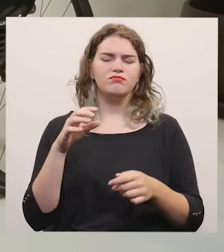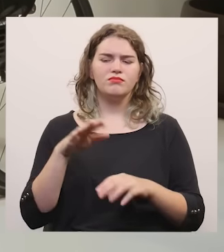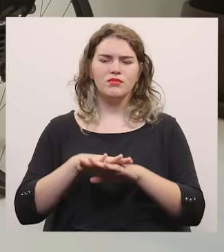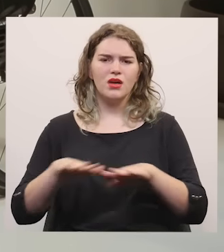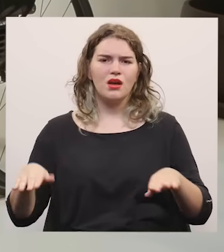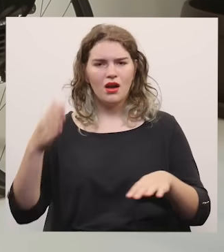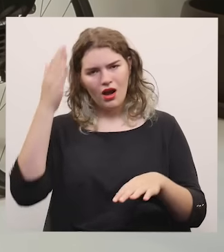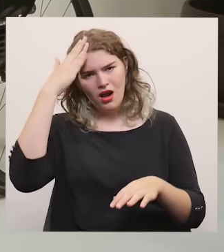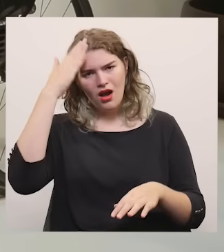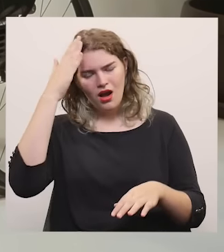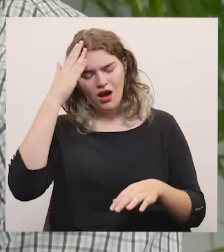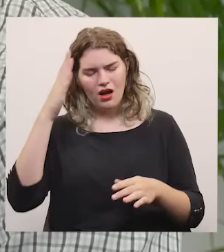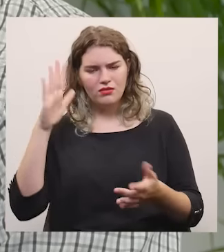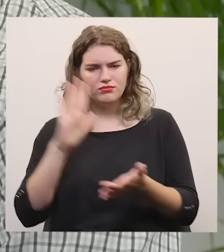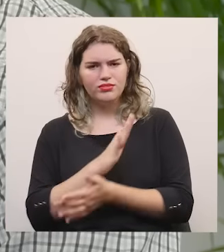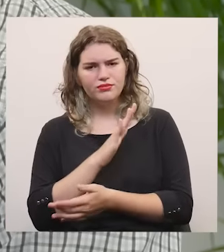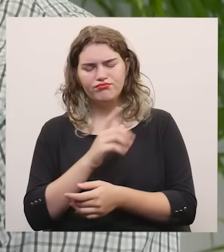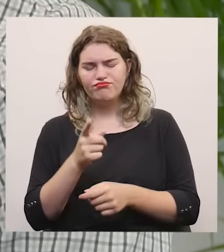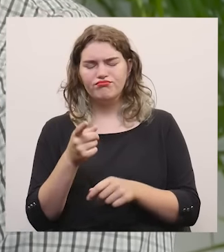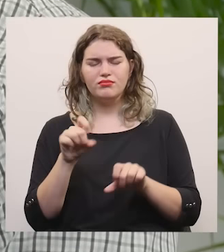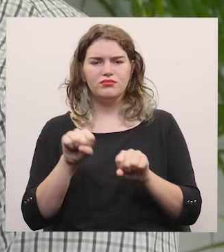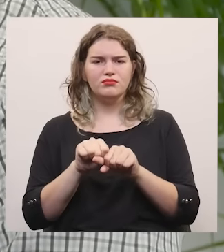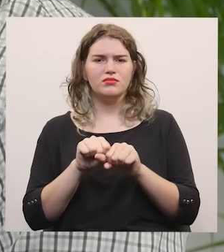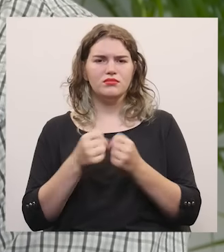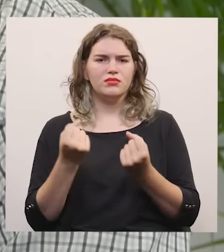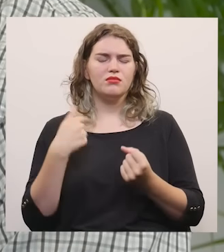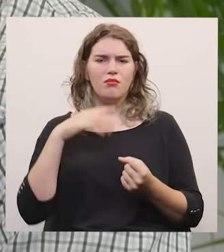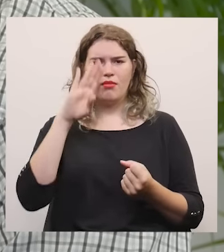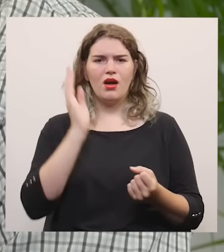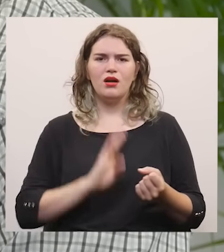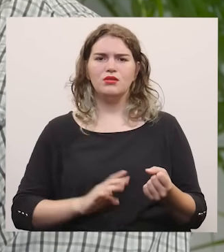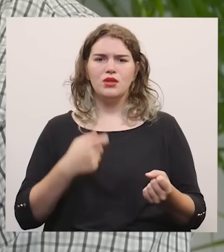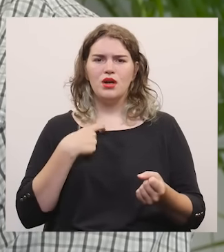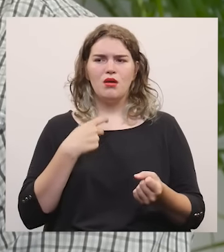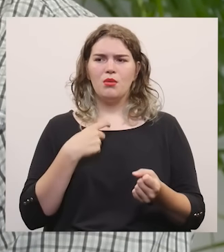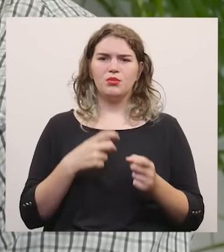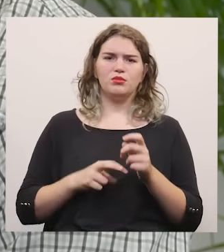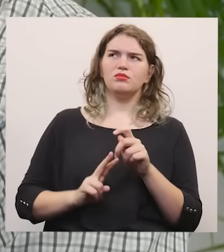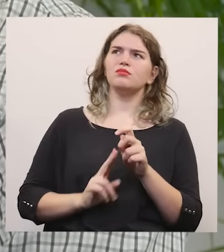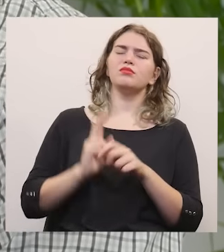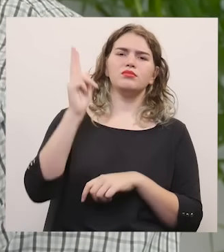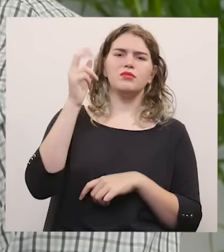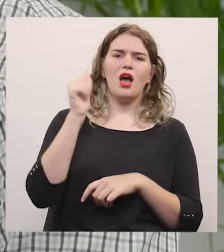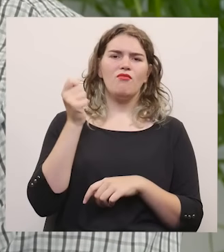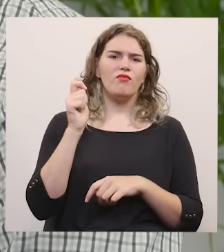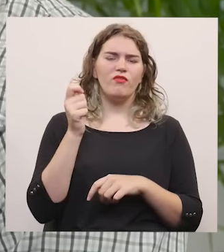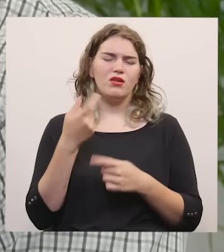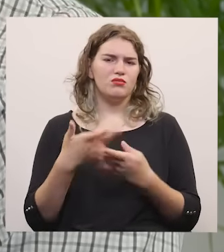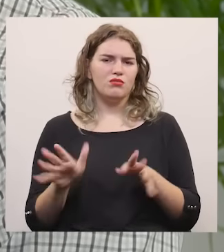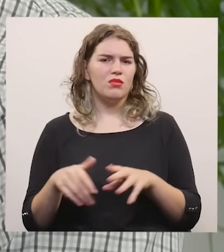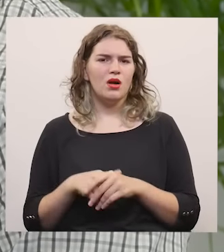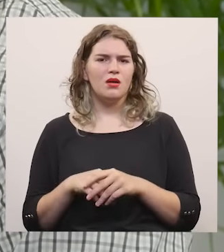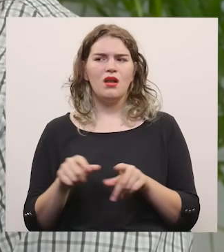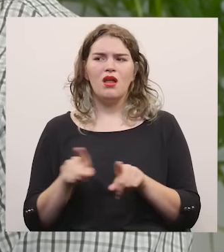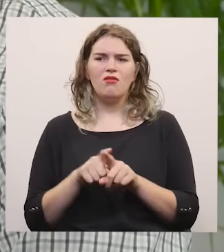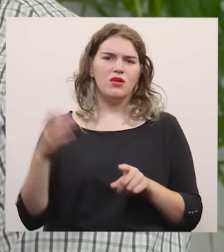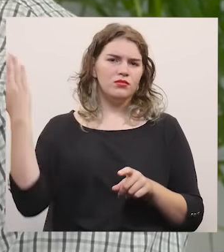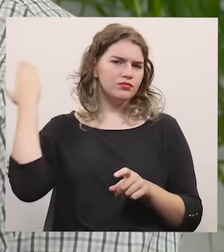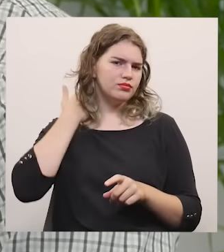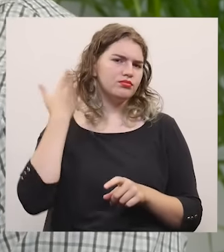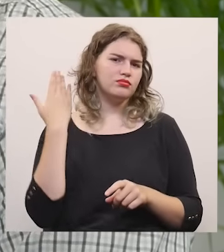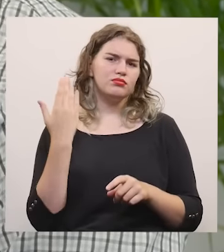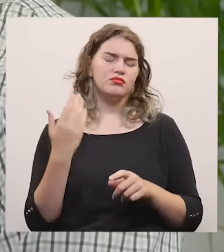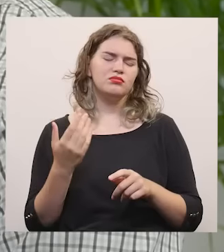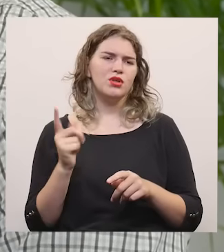cu creștetul capului și din acel moment, practic, n-am mai putut să ies la suprafață. Am crezut că ca și cum am primit o lovitură